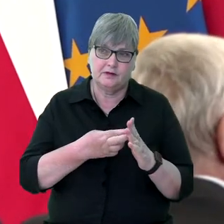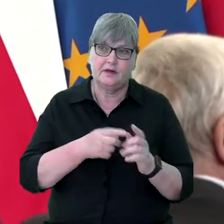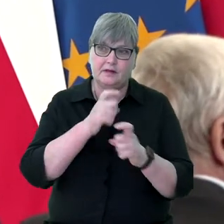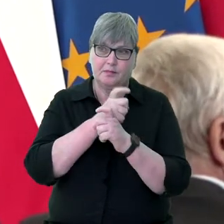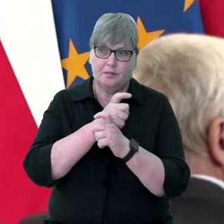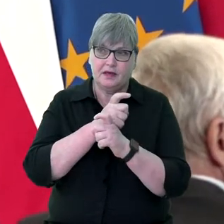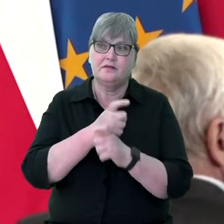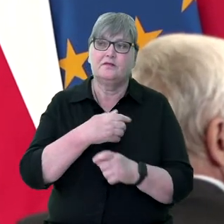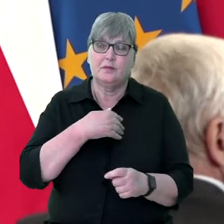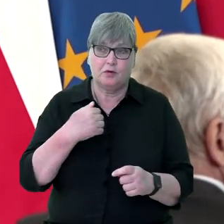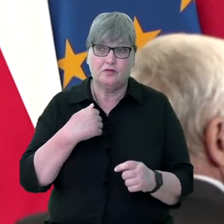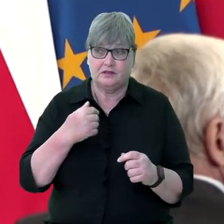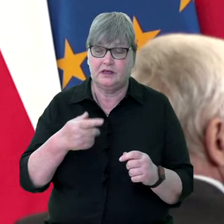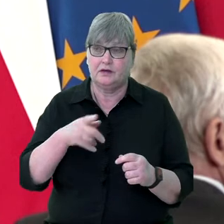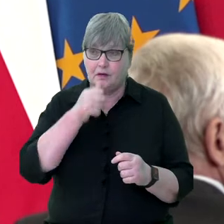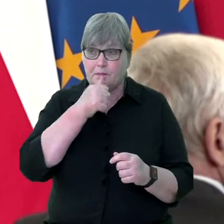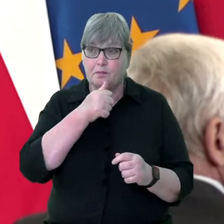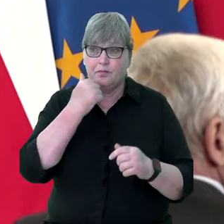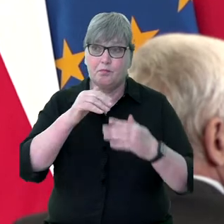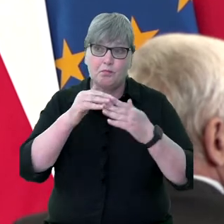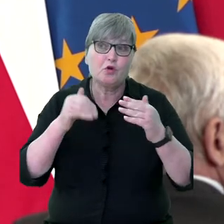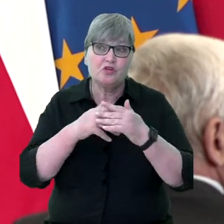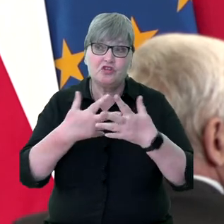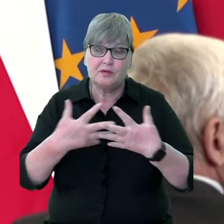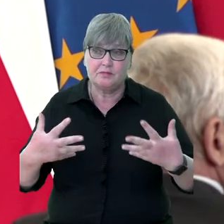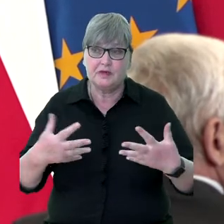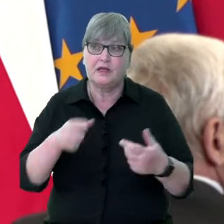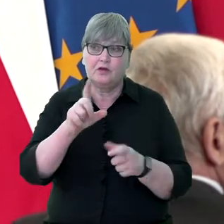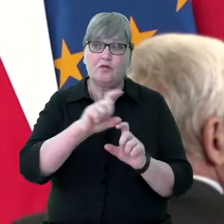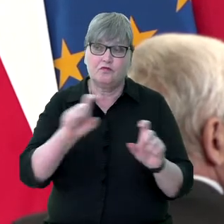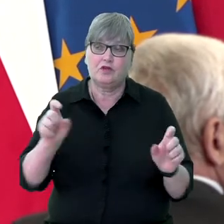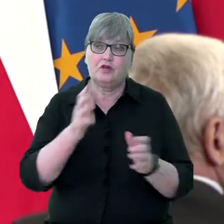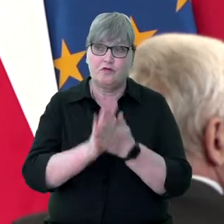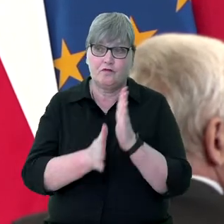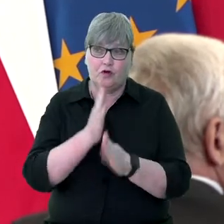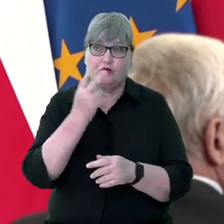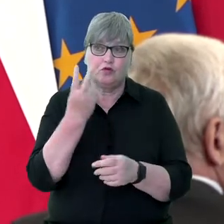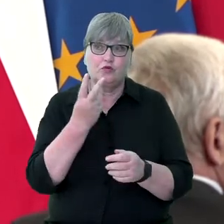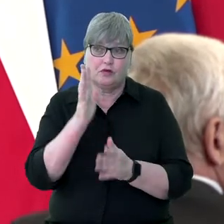w czasie wojny i kontynuacja administracji publicznej II Rzeczpospolitej.